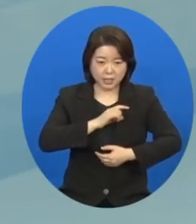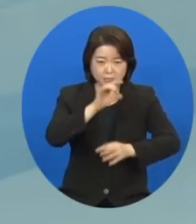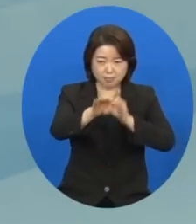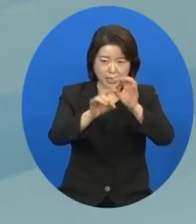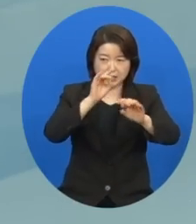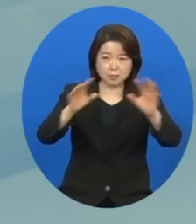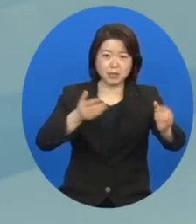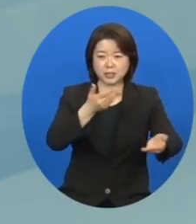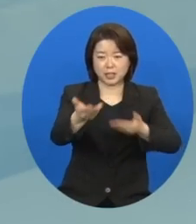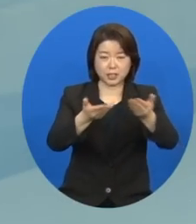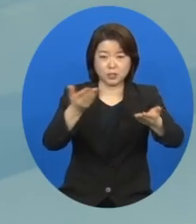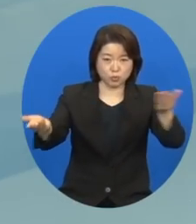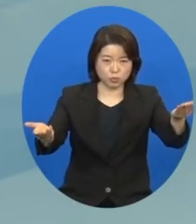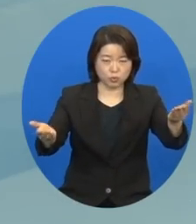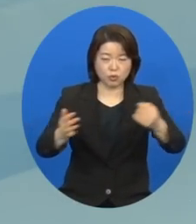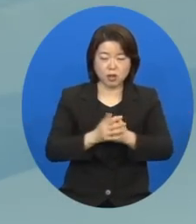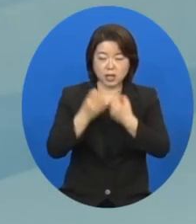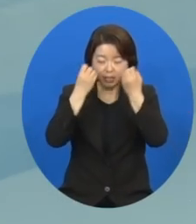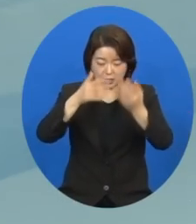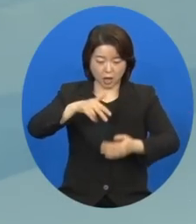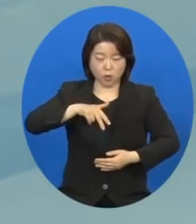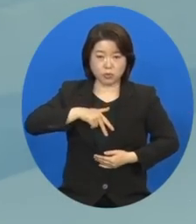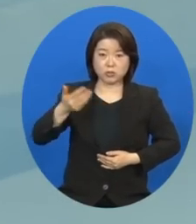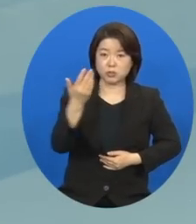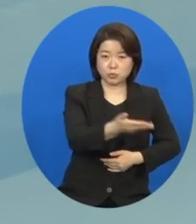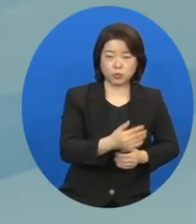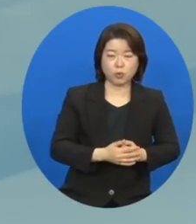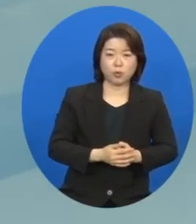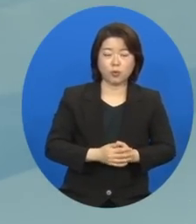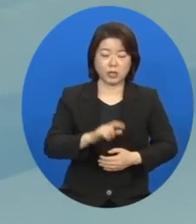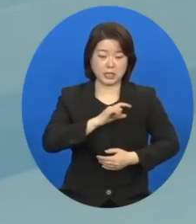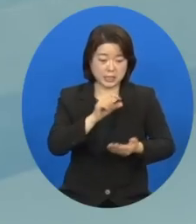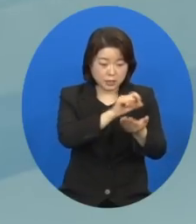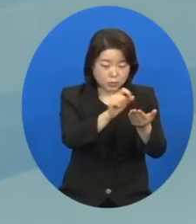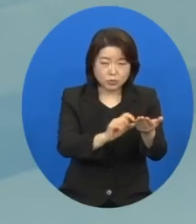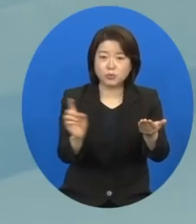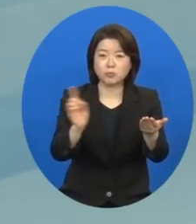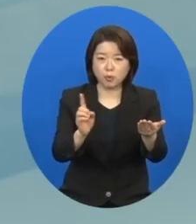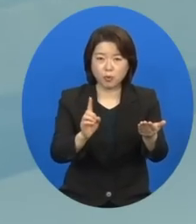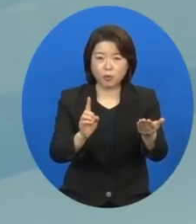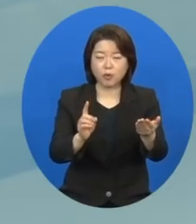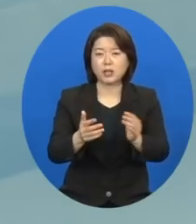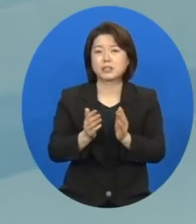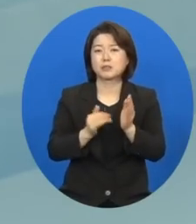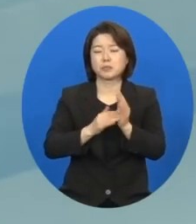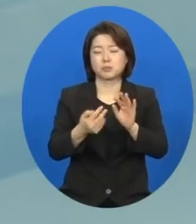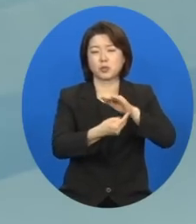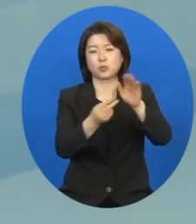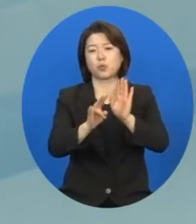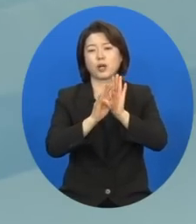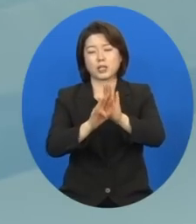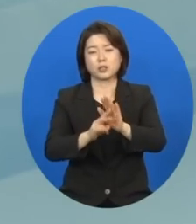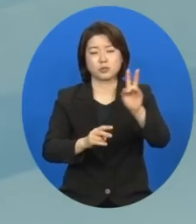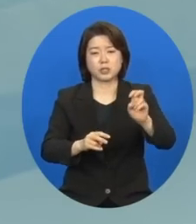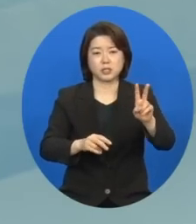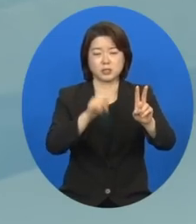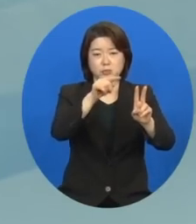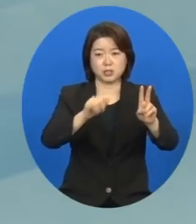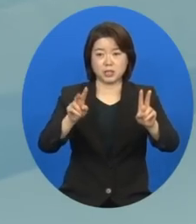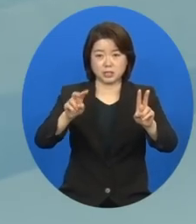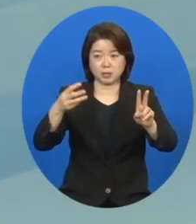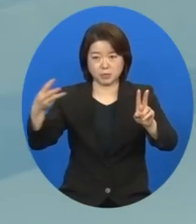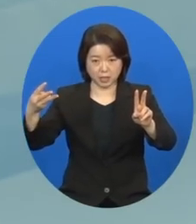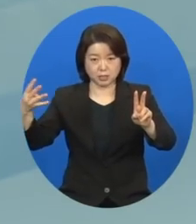주시는 새로운 이름이며 새로운 정체성입니다. 어떤 이름이 적혀 있을까요? 그 비밀이 요한계시록 22장 3절 4절입니다.